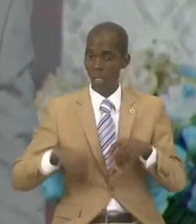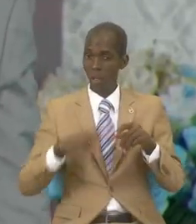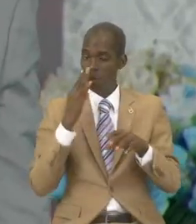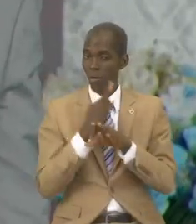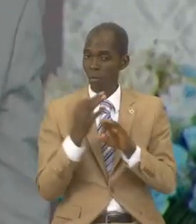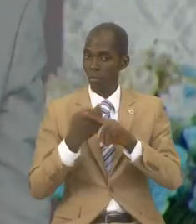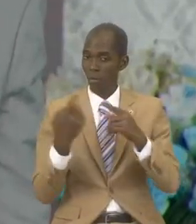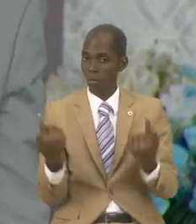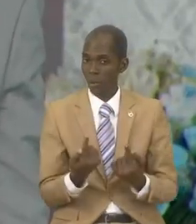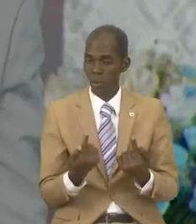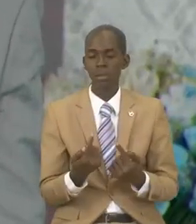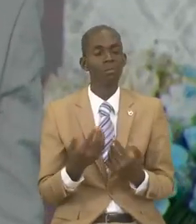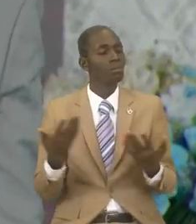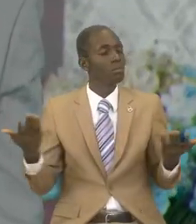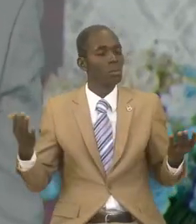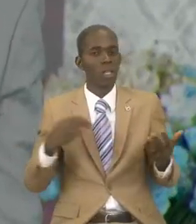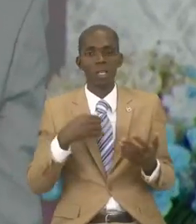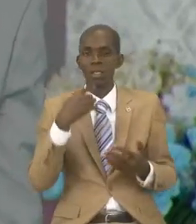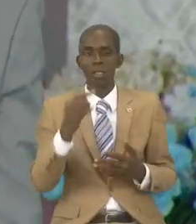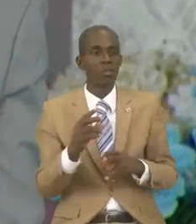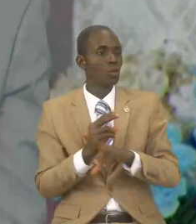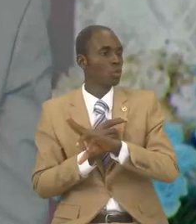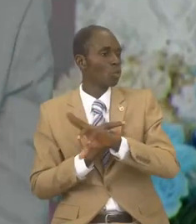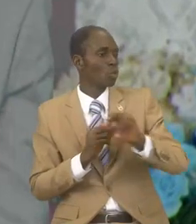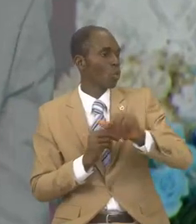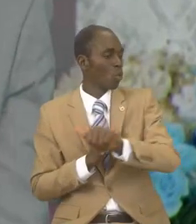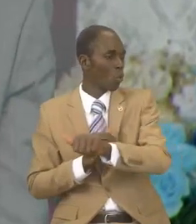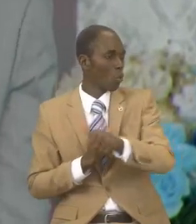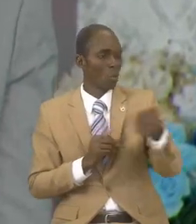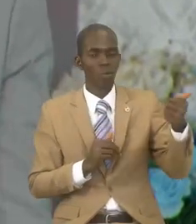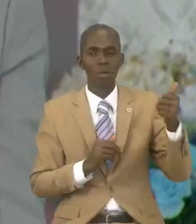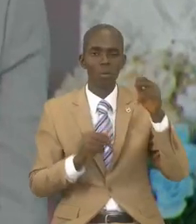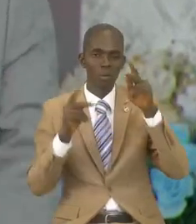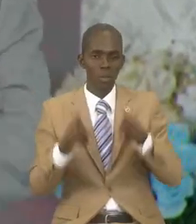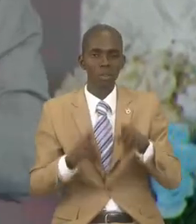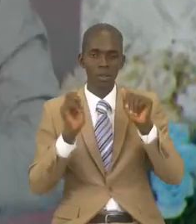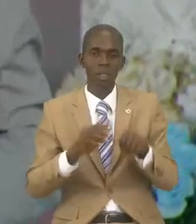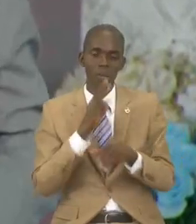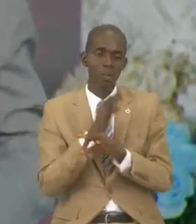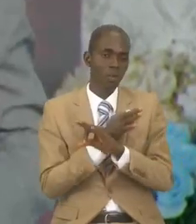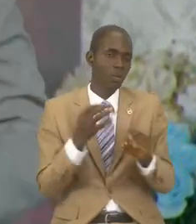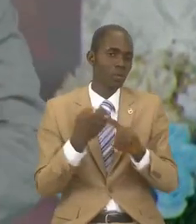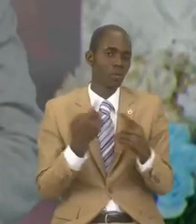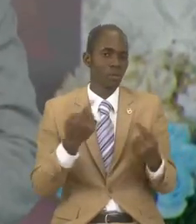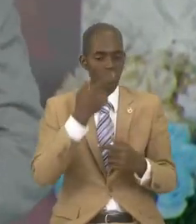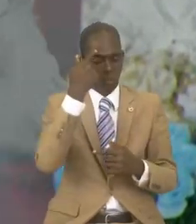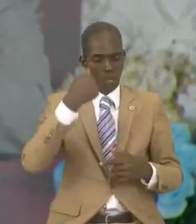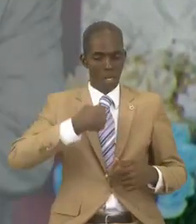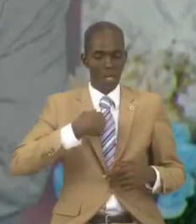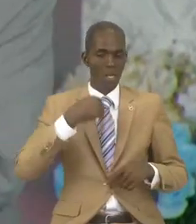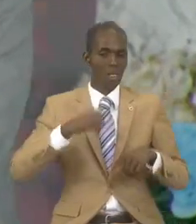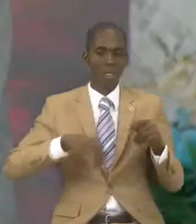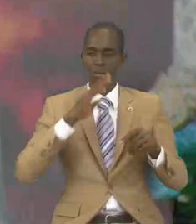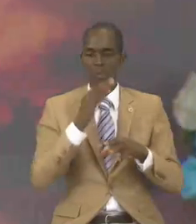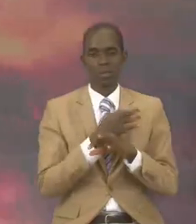du péché, parce que le petit moi là-bas, ils n'ont pas pu se libérer du péché, alors personne ne peut